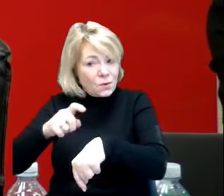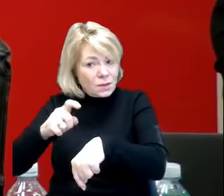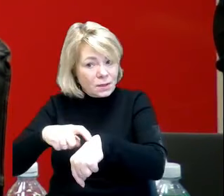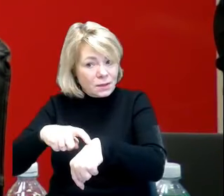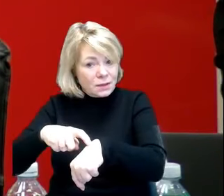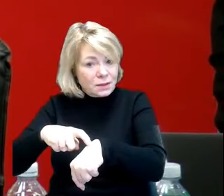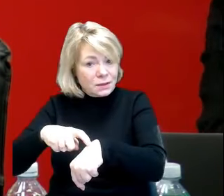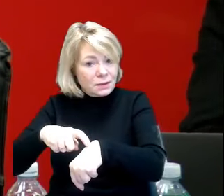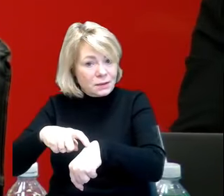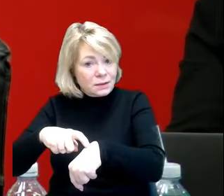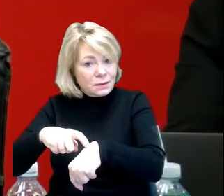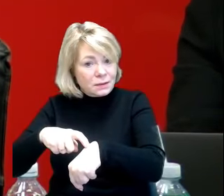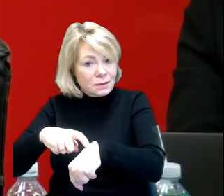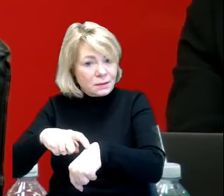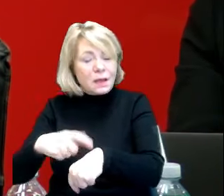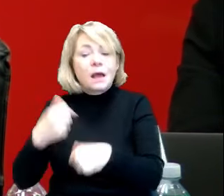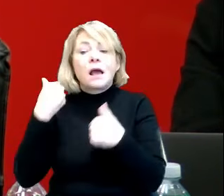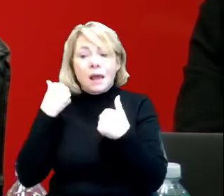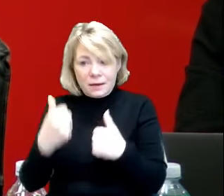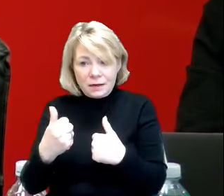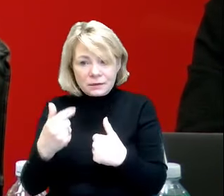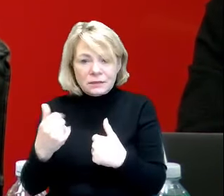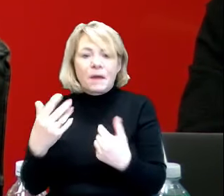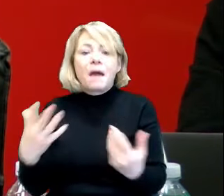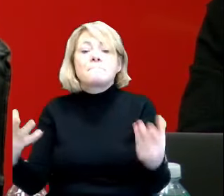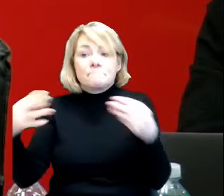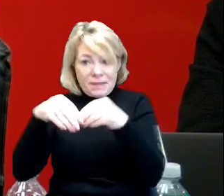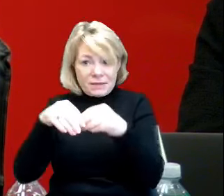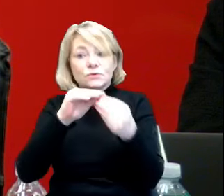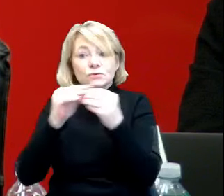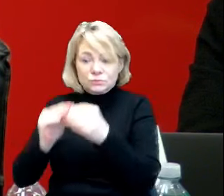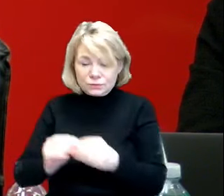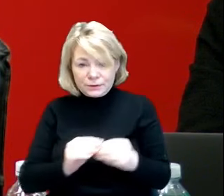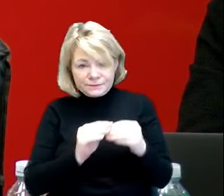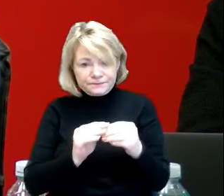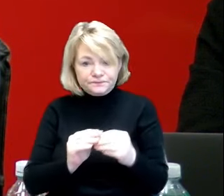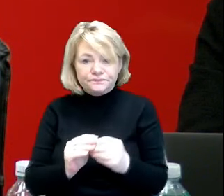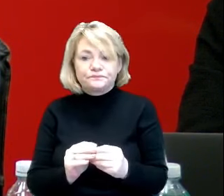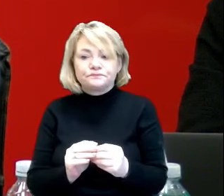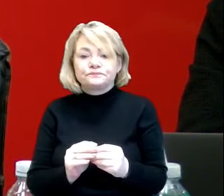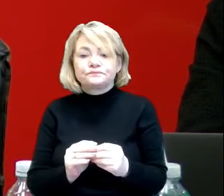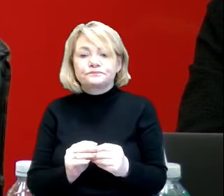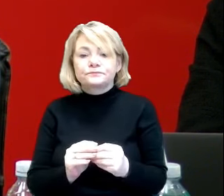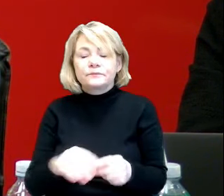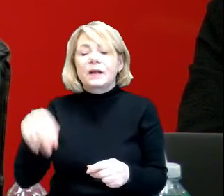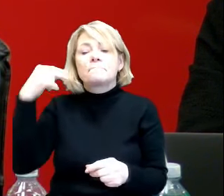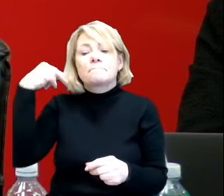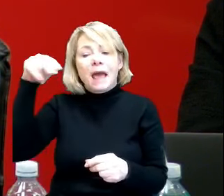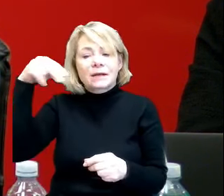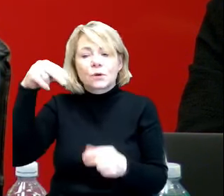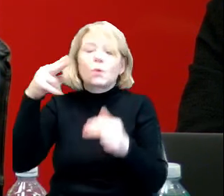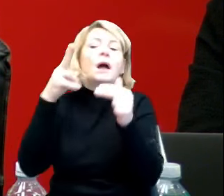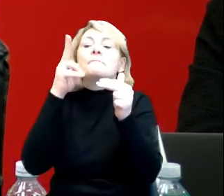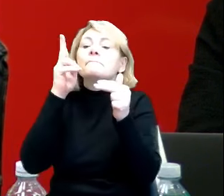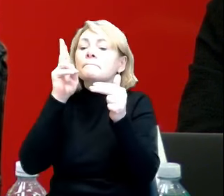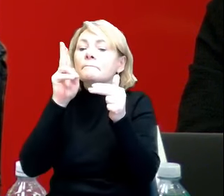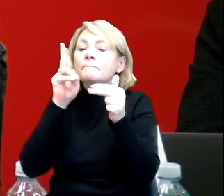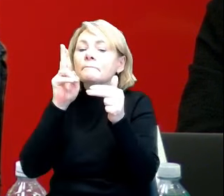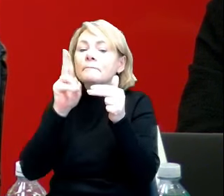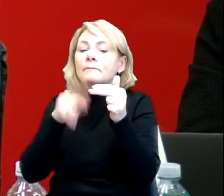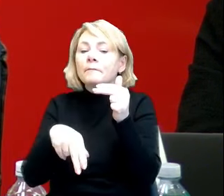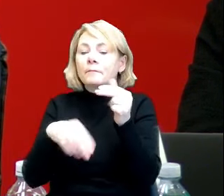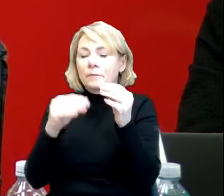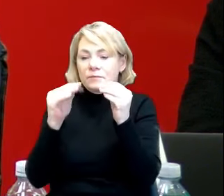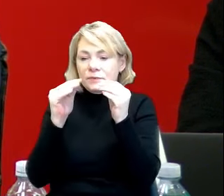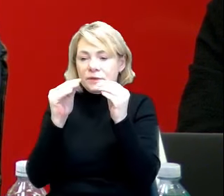po pertraukos taip bendru sutarimu galim sutarti tai pertrauką turėtumėm baigti 10